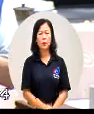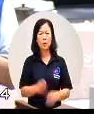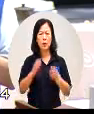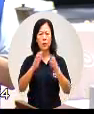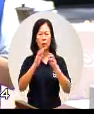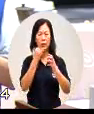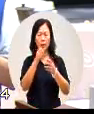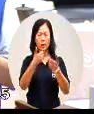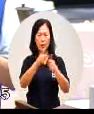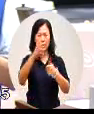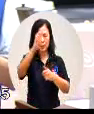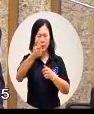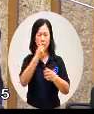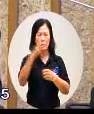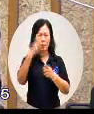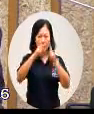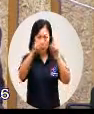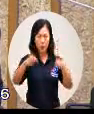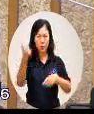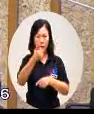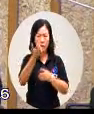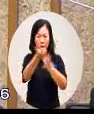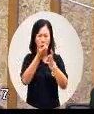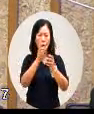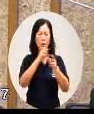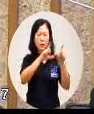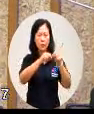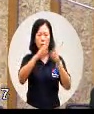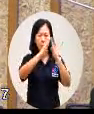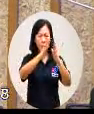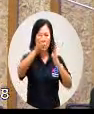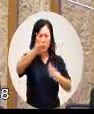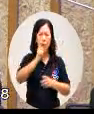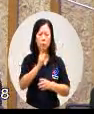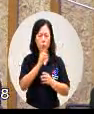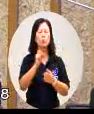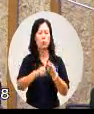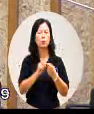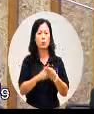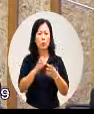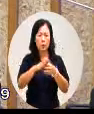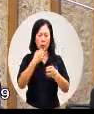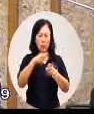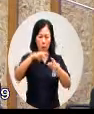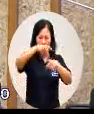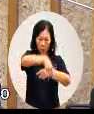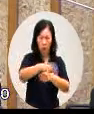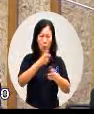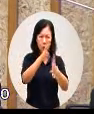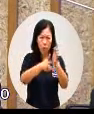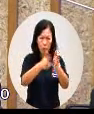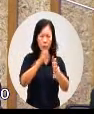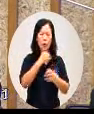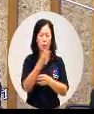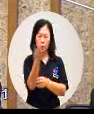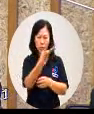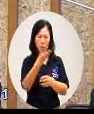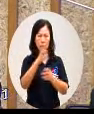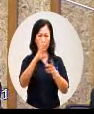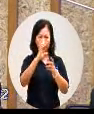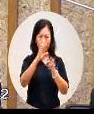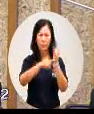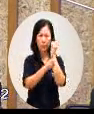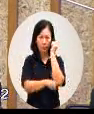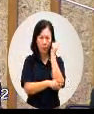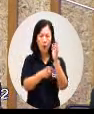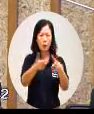谢谢周议员哦。其实拄则市长讲的也无唔对啦，就是讲要跨过这个铁道有三种方式嘛。第一个，那么